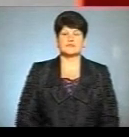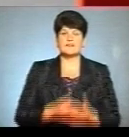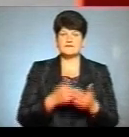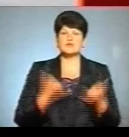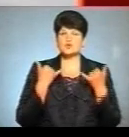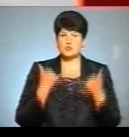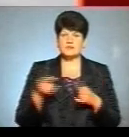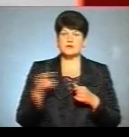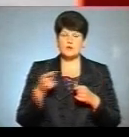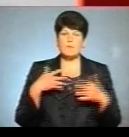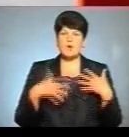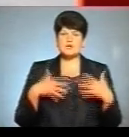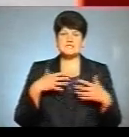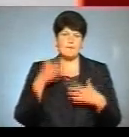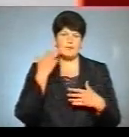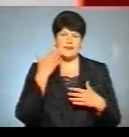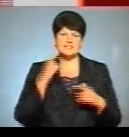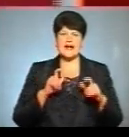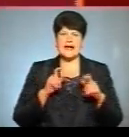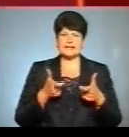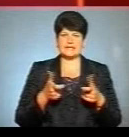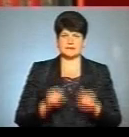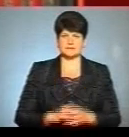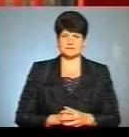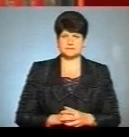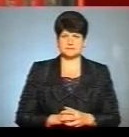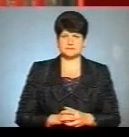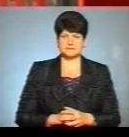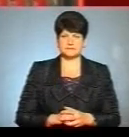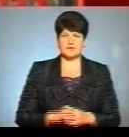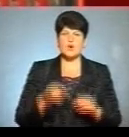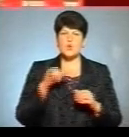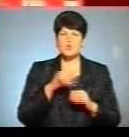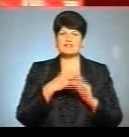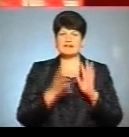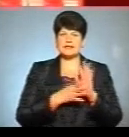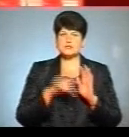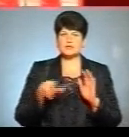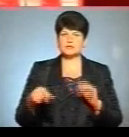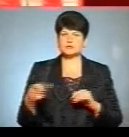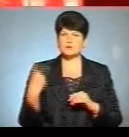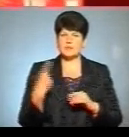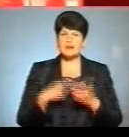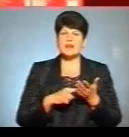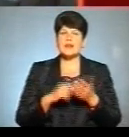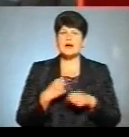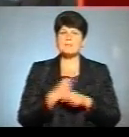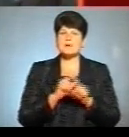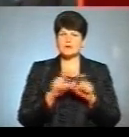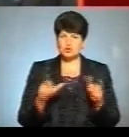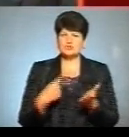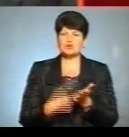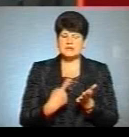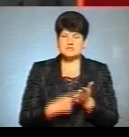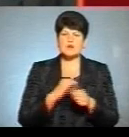Відсьогодні у Тернополі послабили карантинні обмеження. У 19 людей на Тернопільщині лабораторно підтвердили